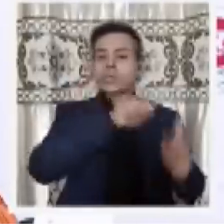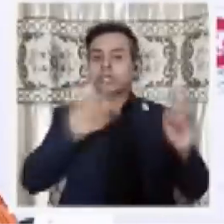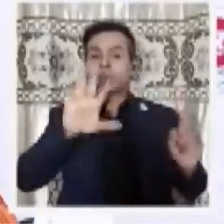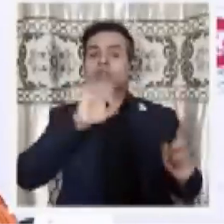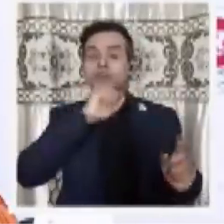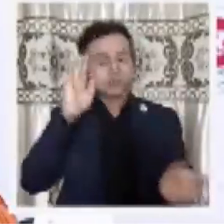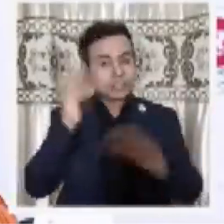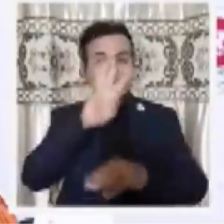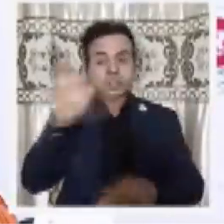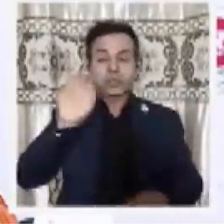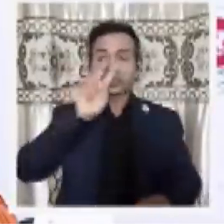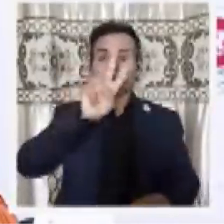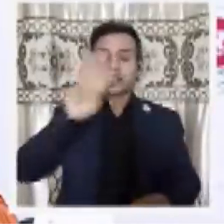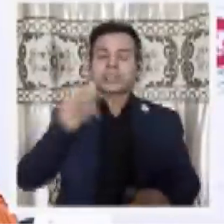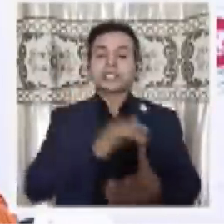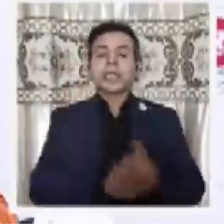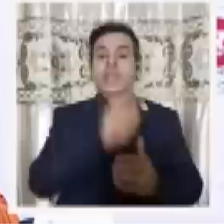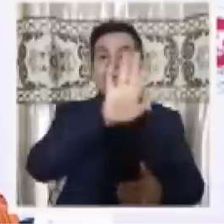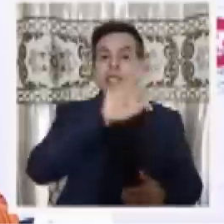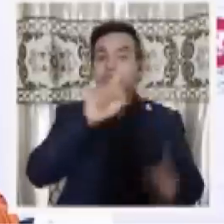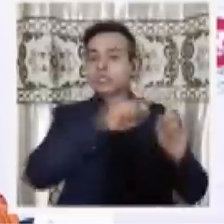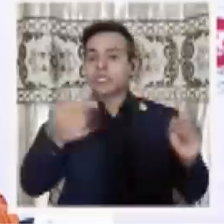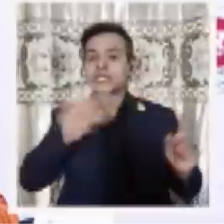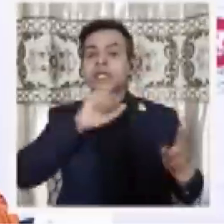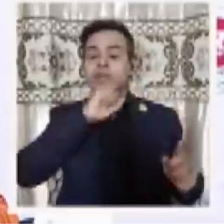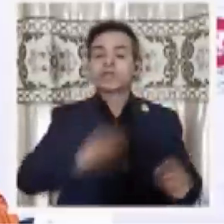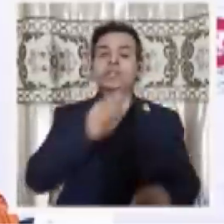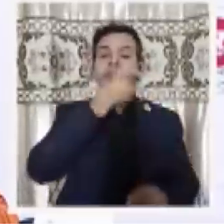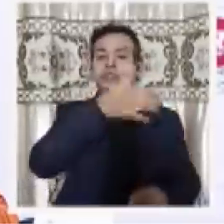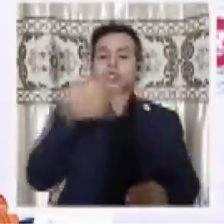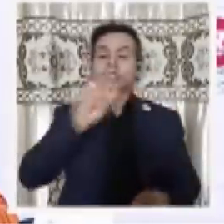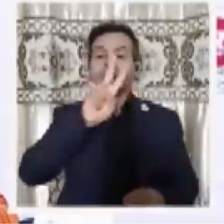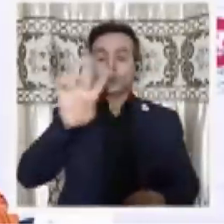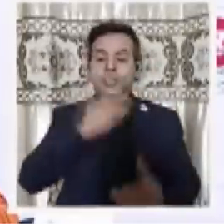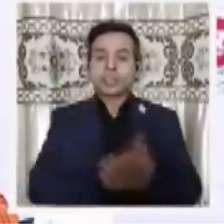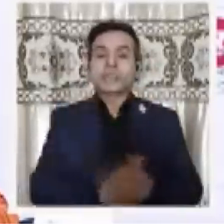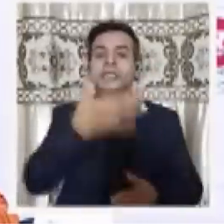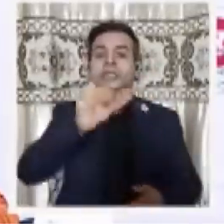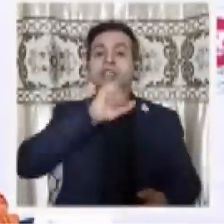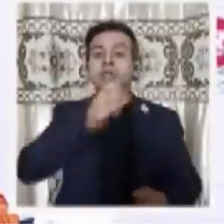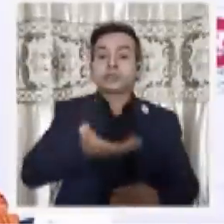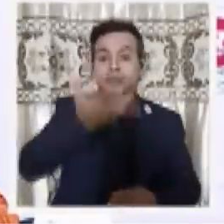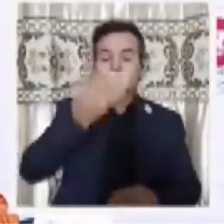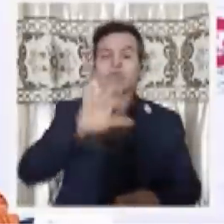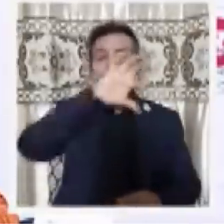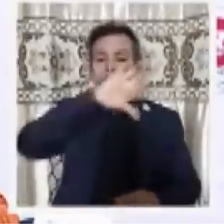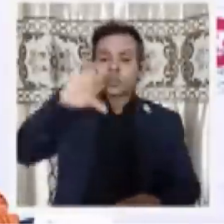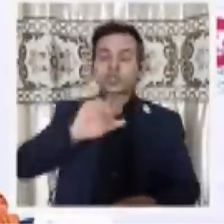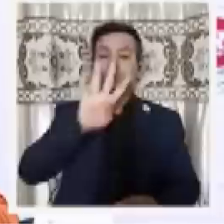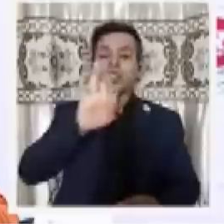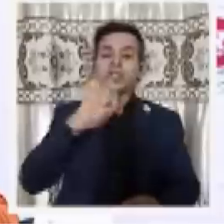25 জন, 21 থেকে 30 বছর 71 জন, 31 থেকে 40 বছর 155 জন, 41 থেকে 50